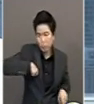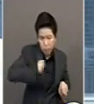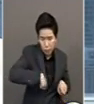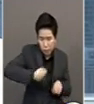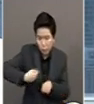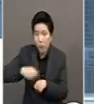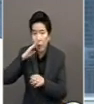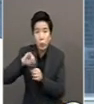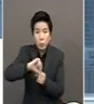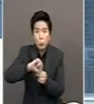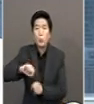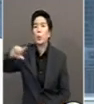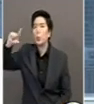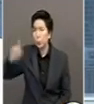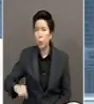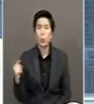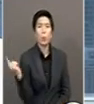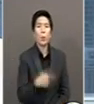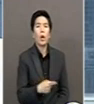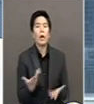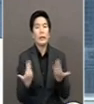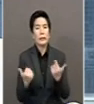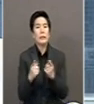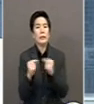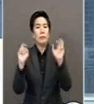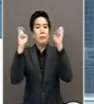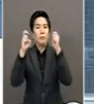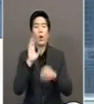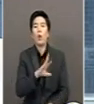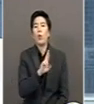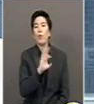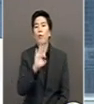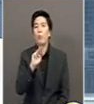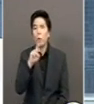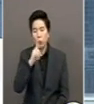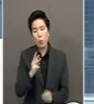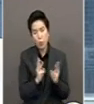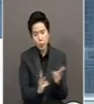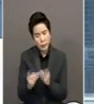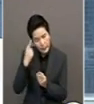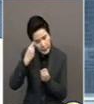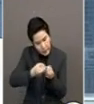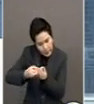ถ้าไปเทียบกับรถตู้รถตู้ยังถูกกว่าด้วยอ ัน นี้ก็ถือว่าเป็นเรื่องใหญ่นะครับที่ทางรฟม.เองก็คงต้องไปหาวิธีข